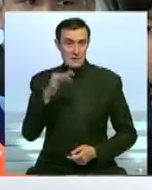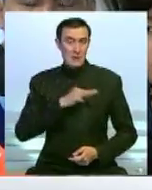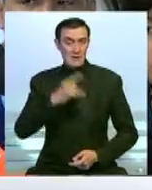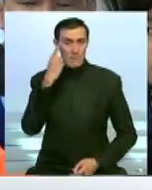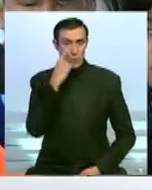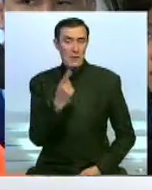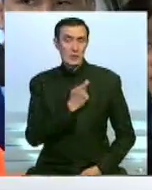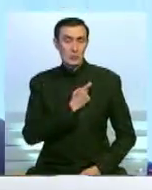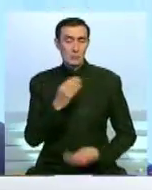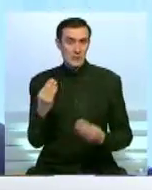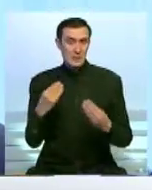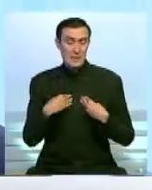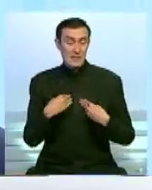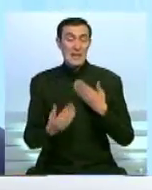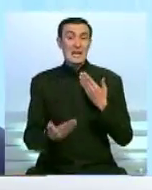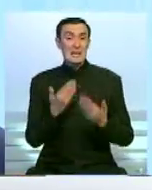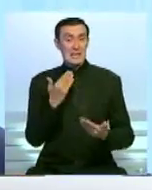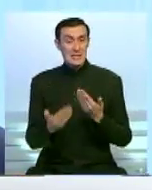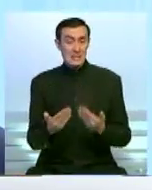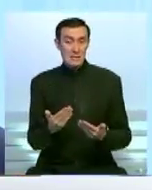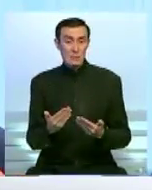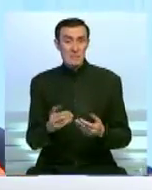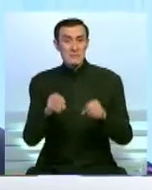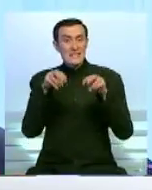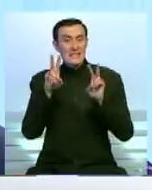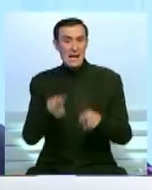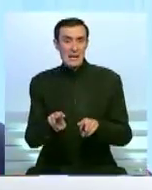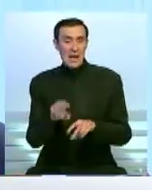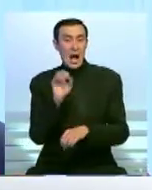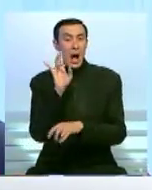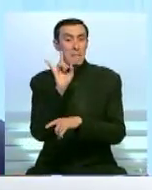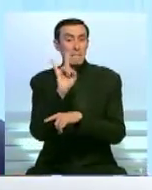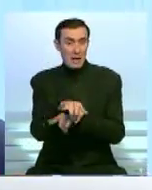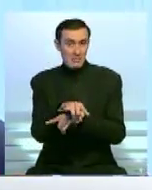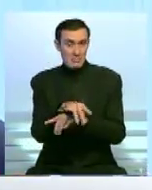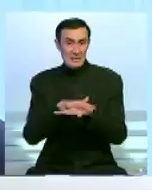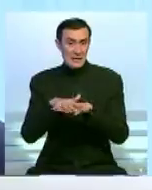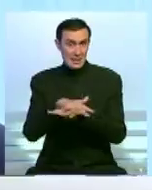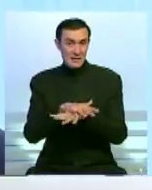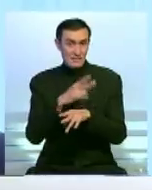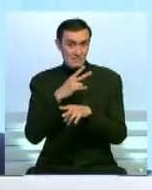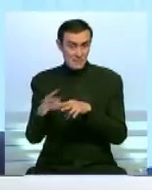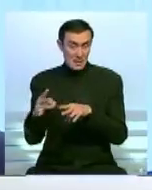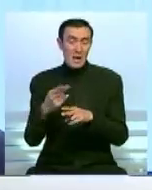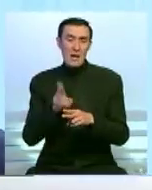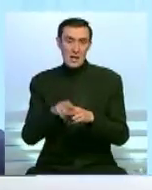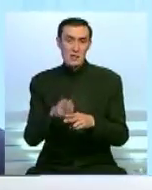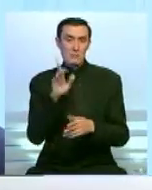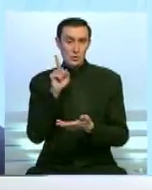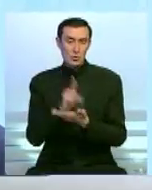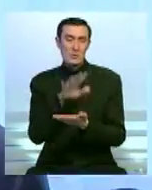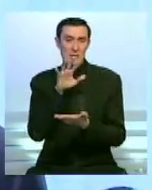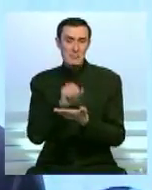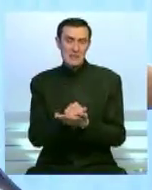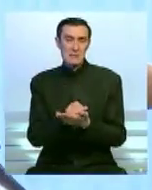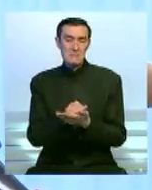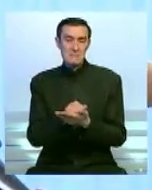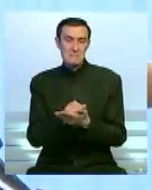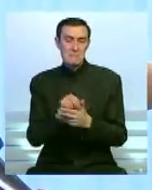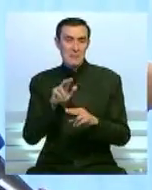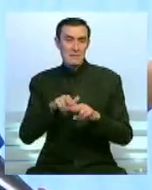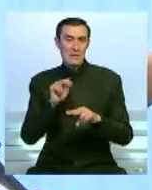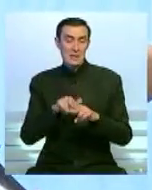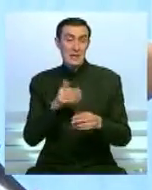информацию полностью предоставим. Если происходит целенаправленный обман населения, этим должно заниматься Министерство внутренних дел.